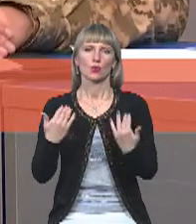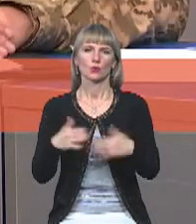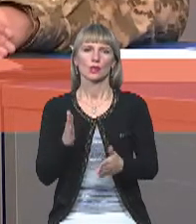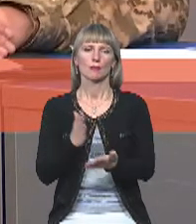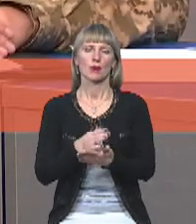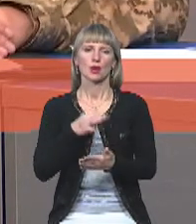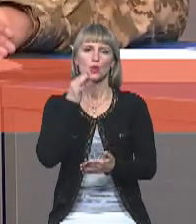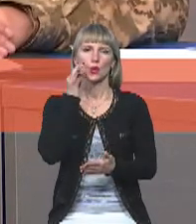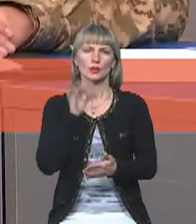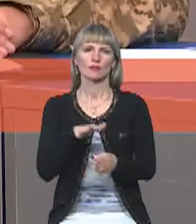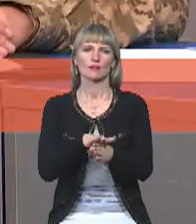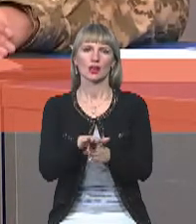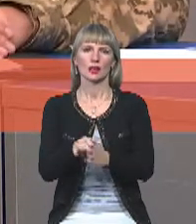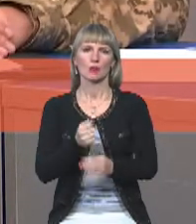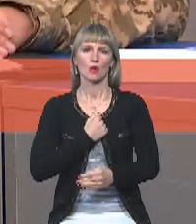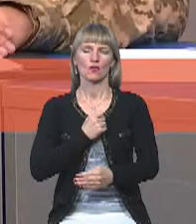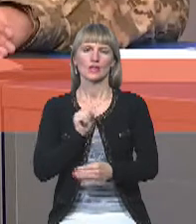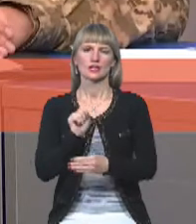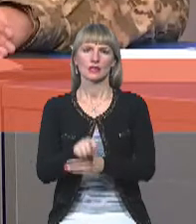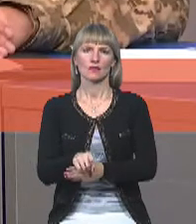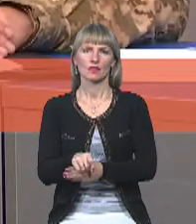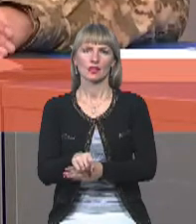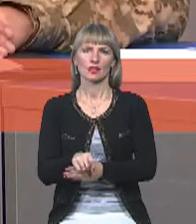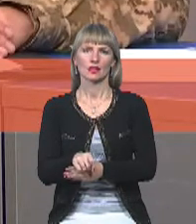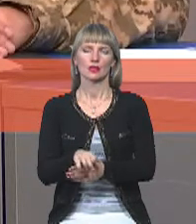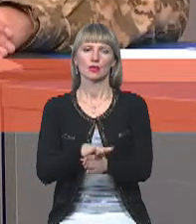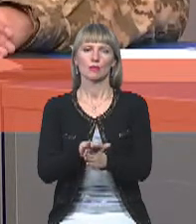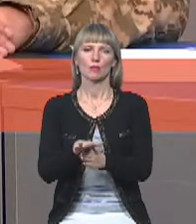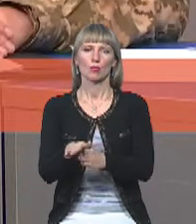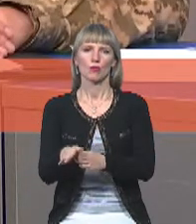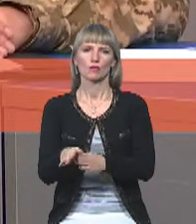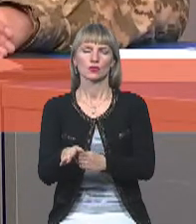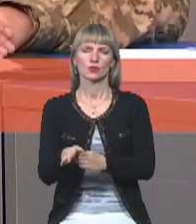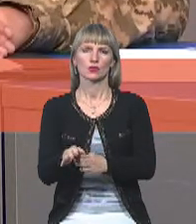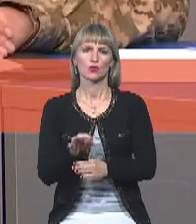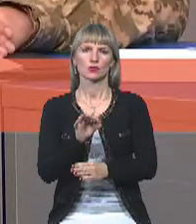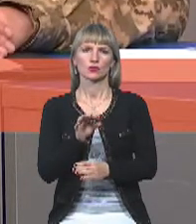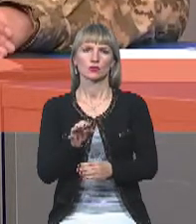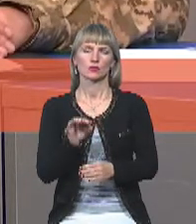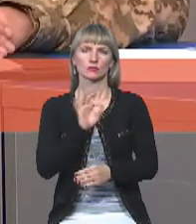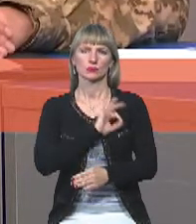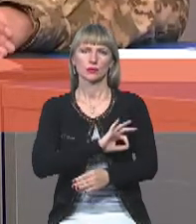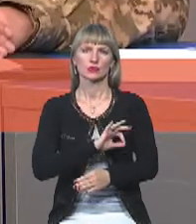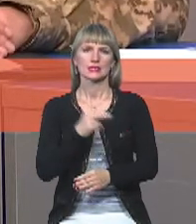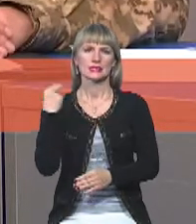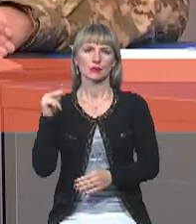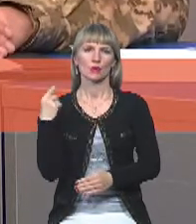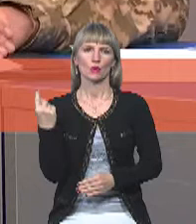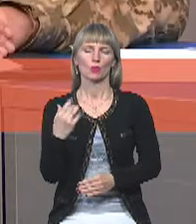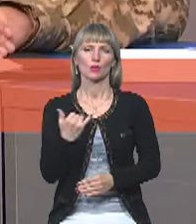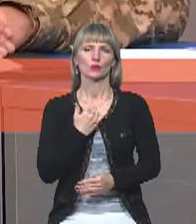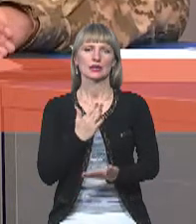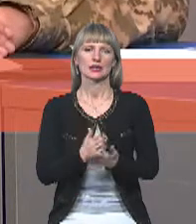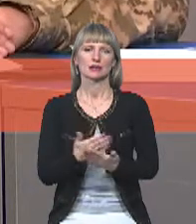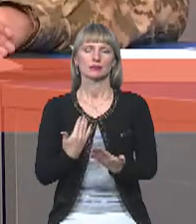досвід виконання бойових завдань, повністю залучені. За Запорізьку область у нас